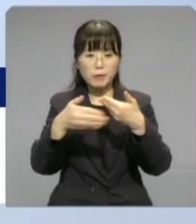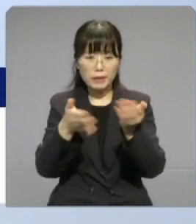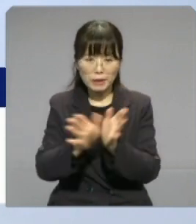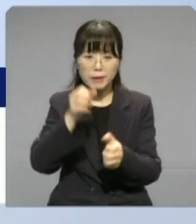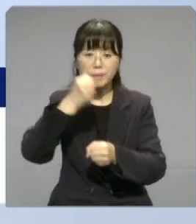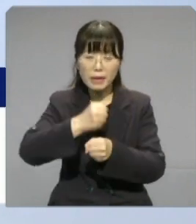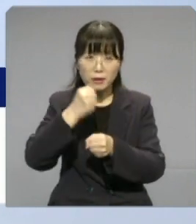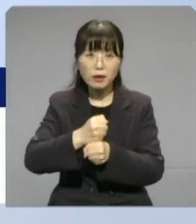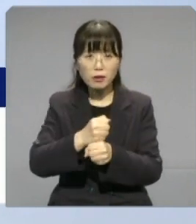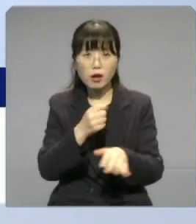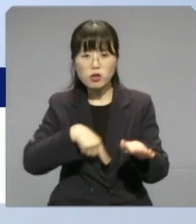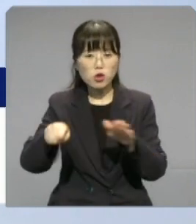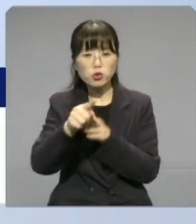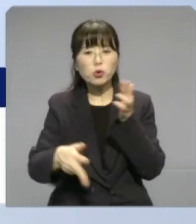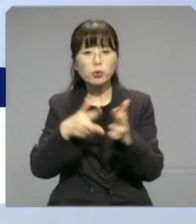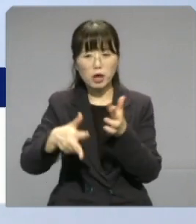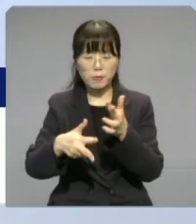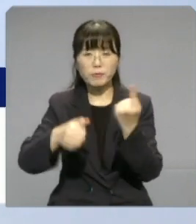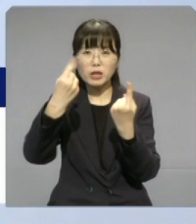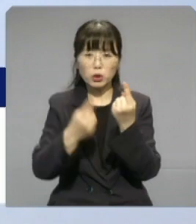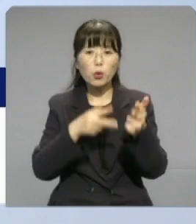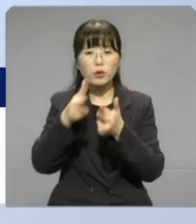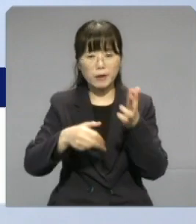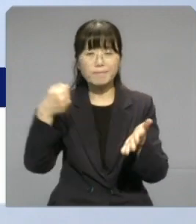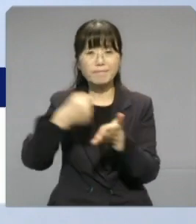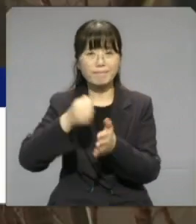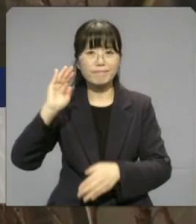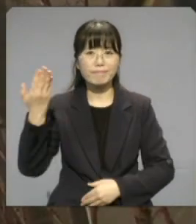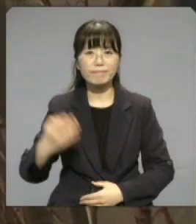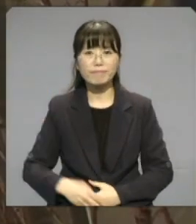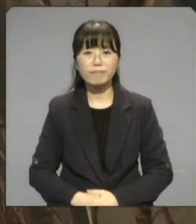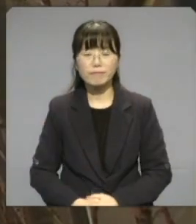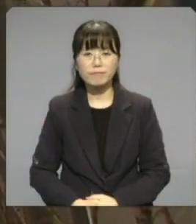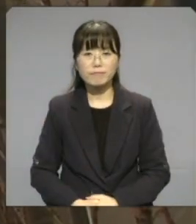구성을 해서 선도사업 1호 사업으로 선정이 됐습니다.